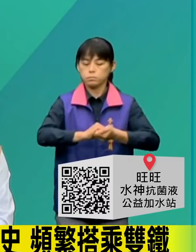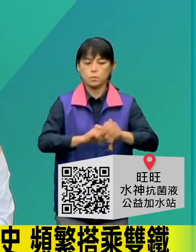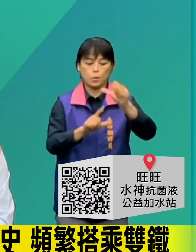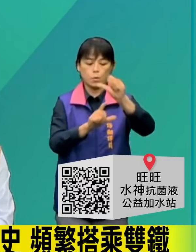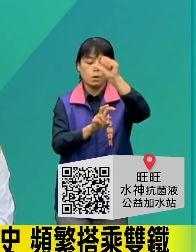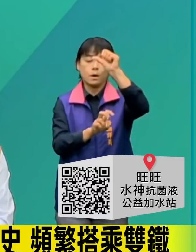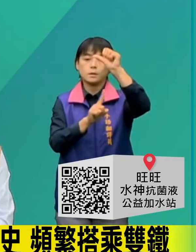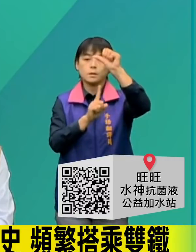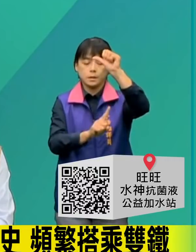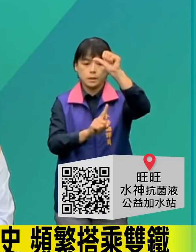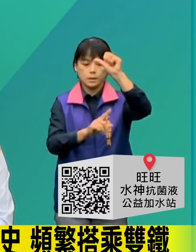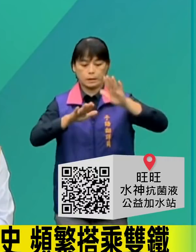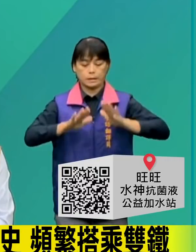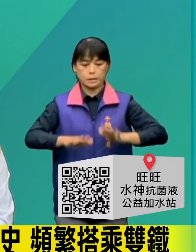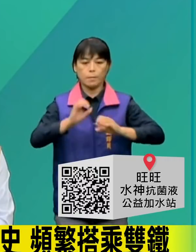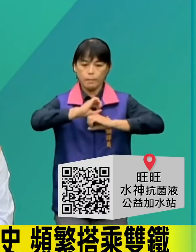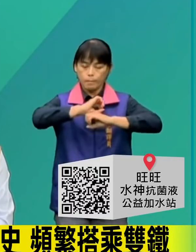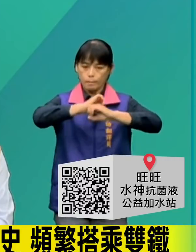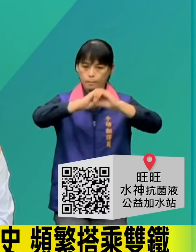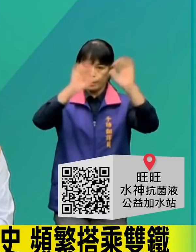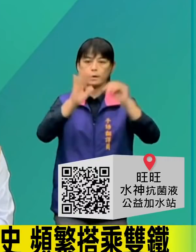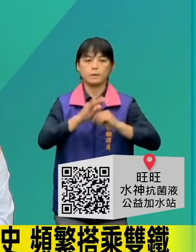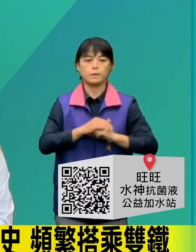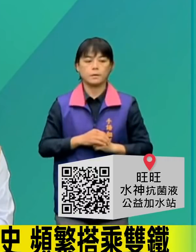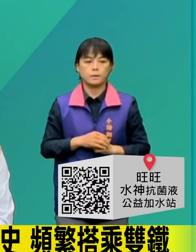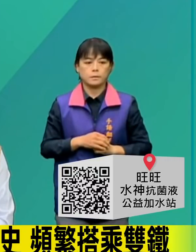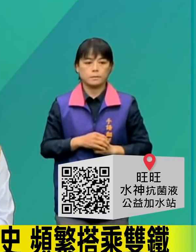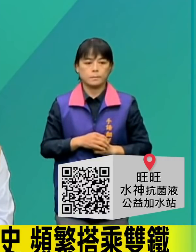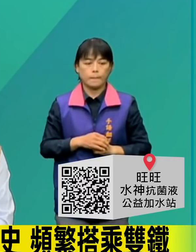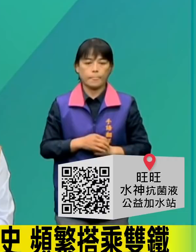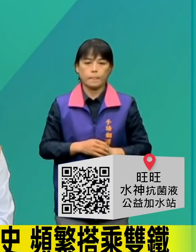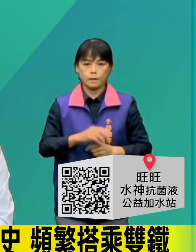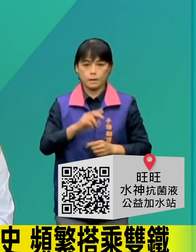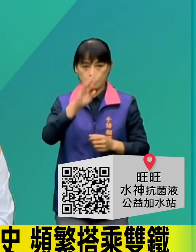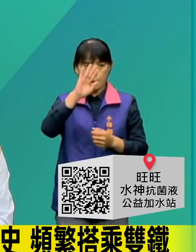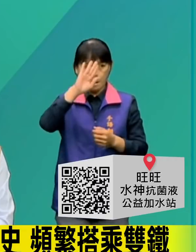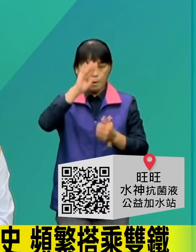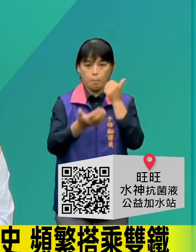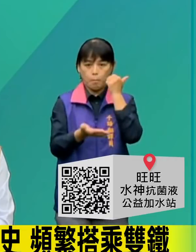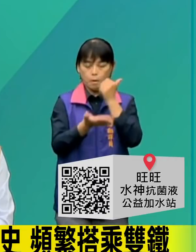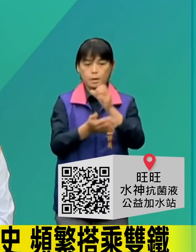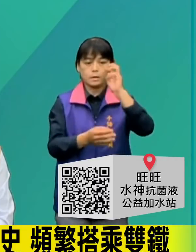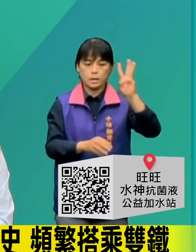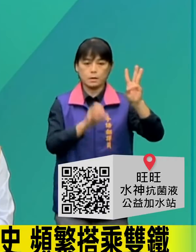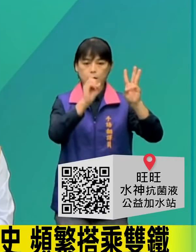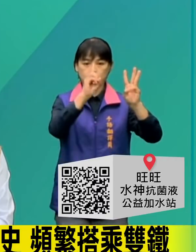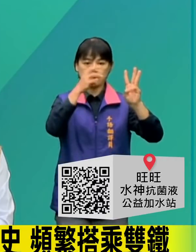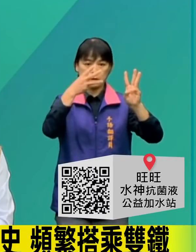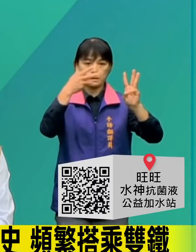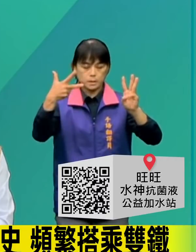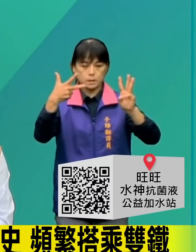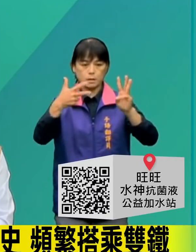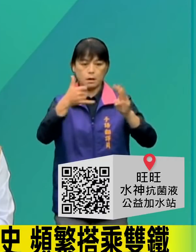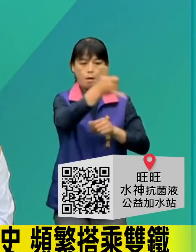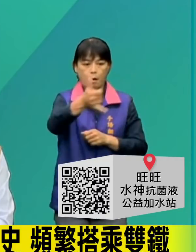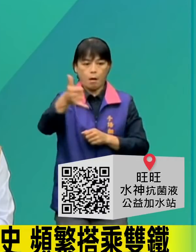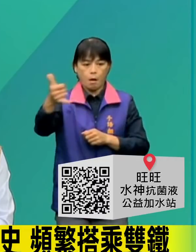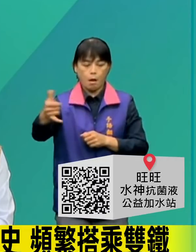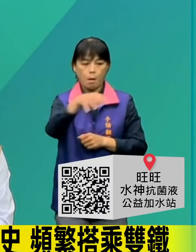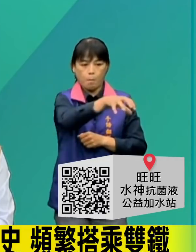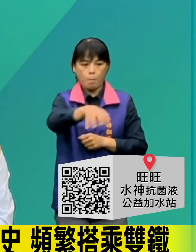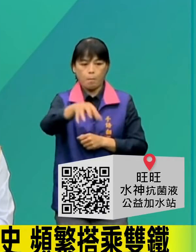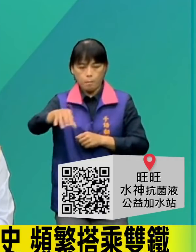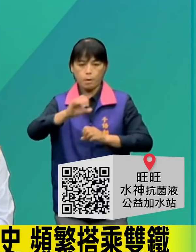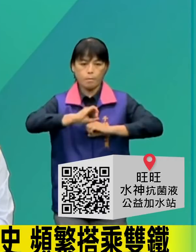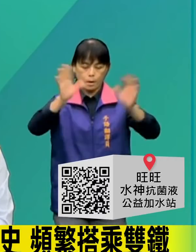5月21号在今天呢公布这样的一个确诊3037案例的足迹呢，来经过的